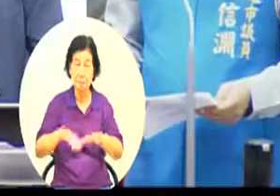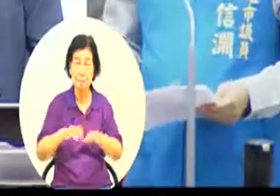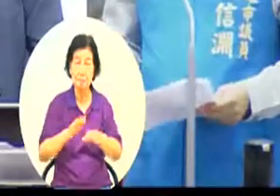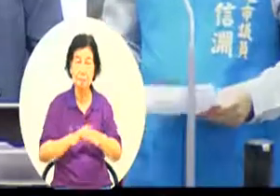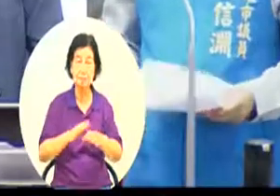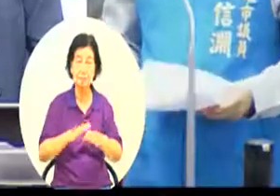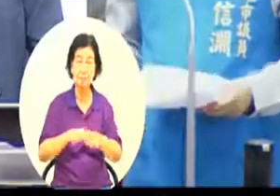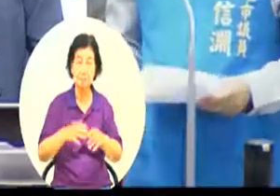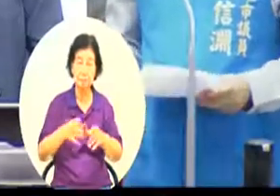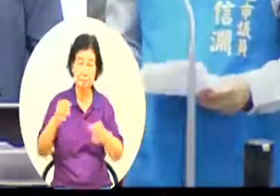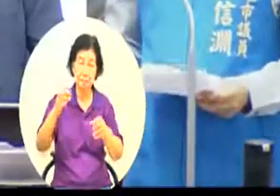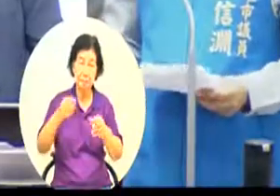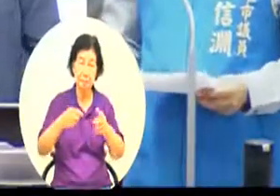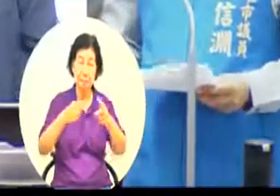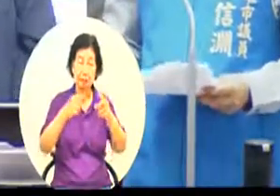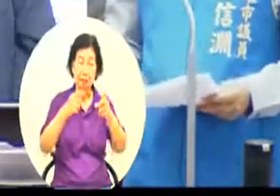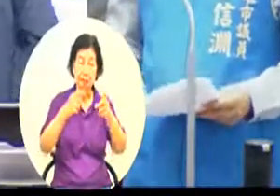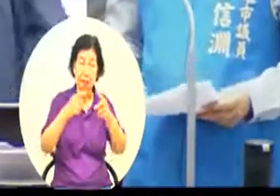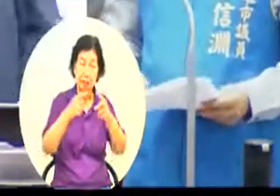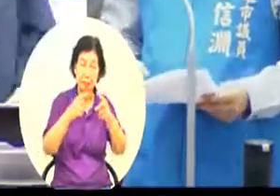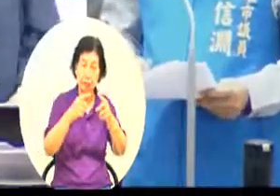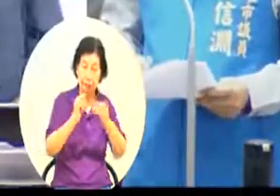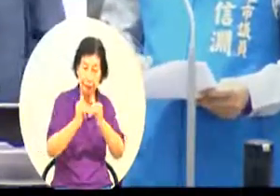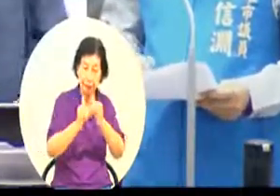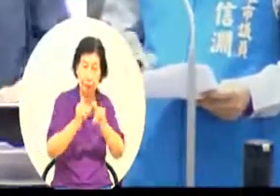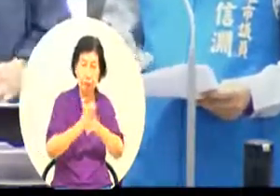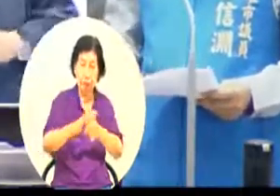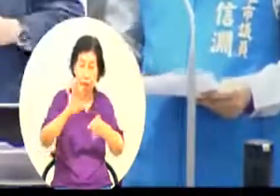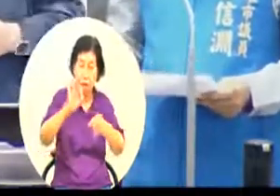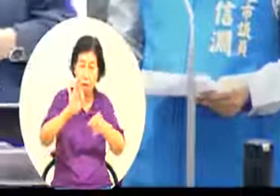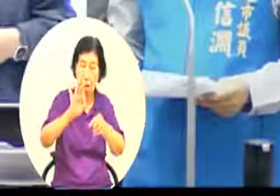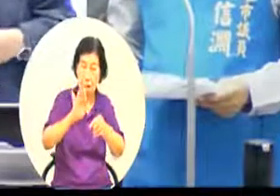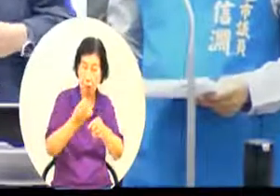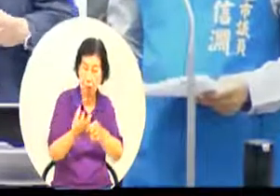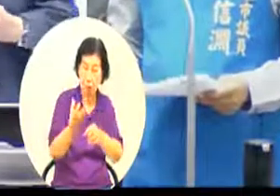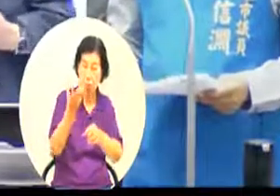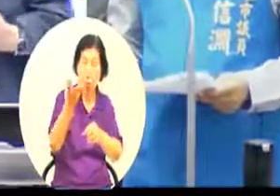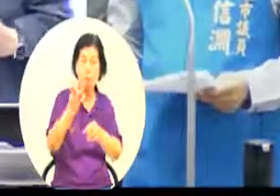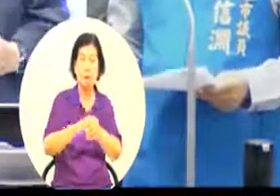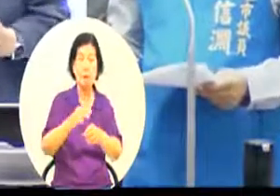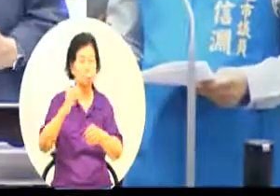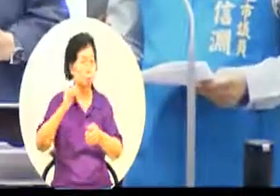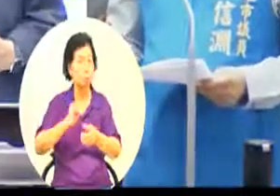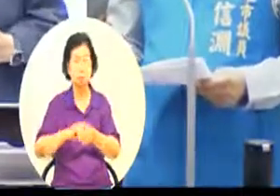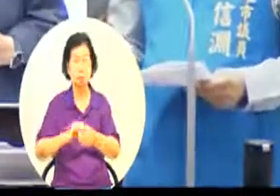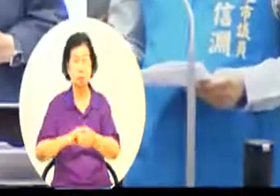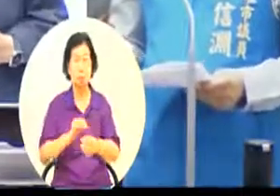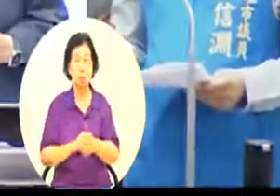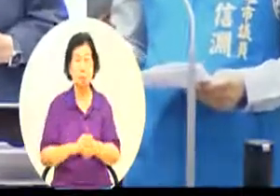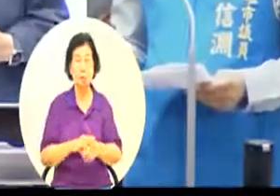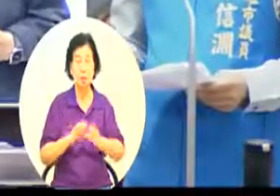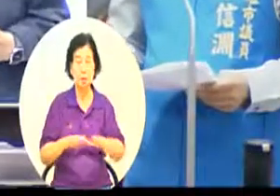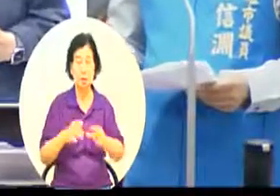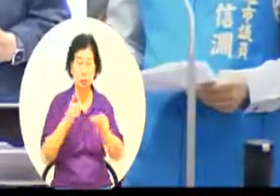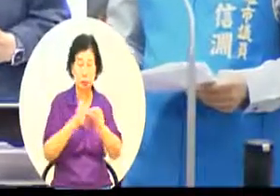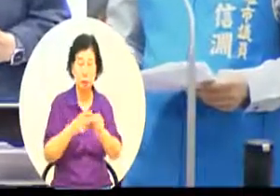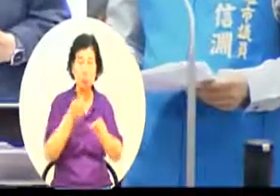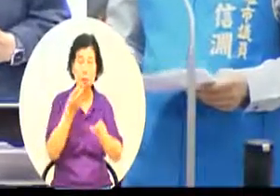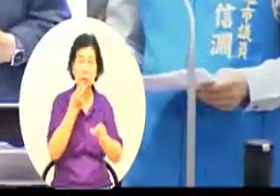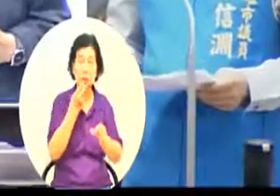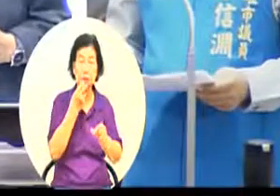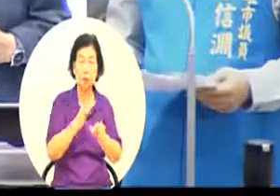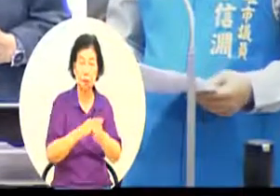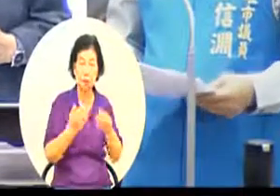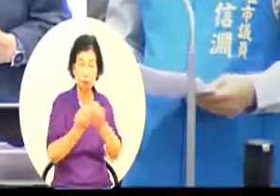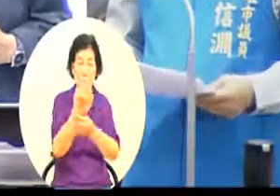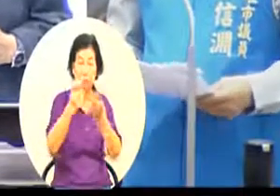是我们可以看到，产业的布局是中央产业的布局。高雄过